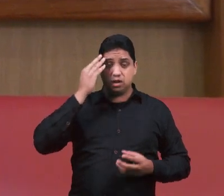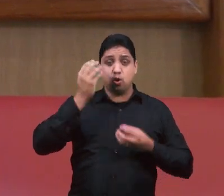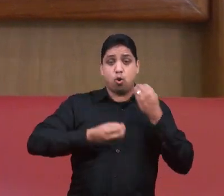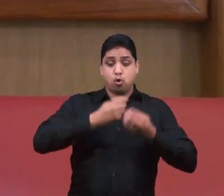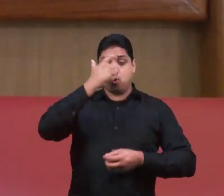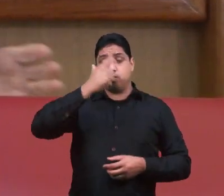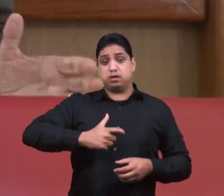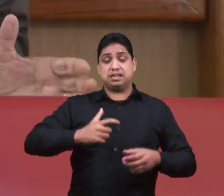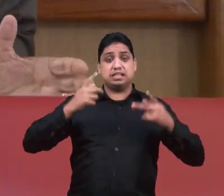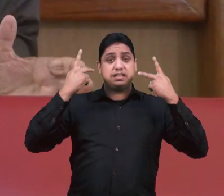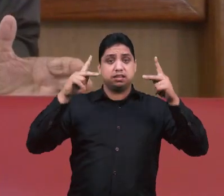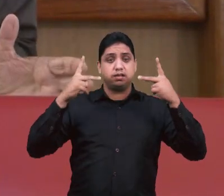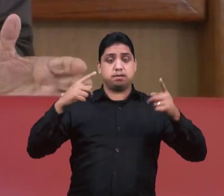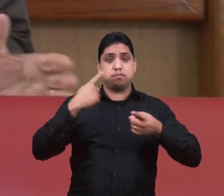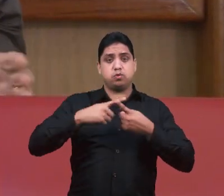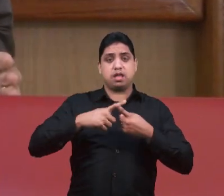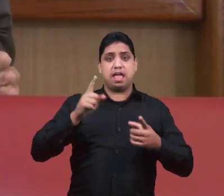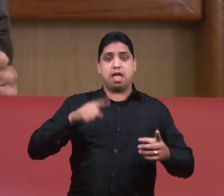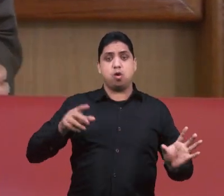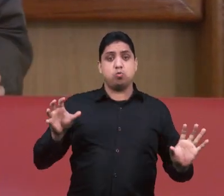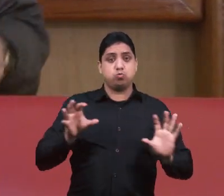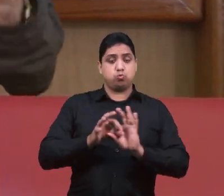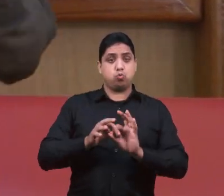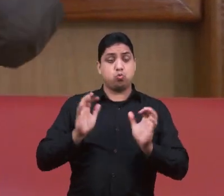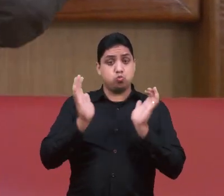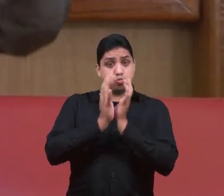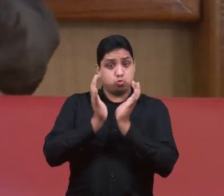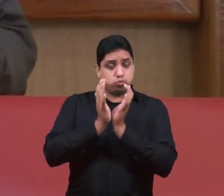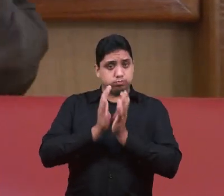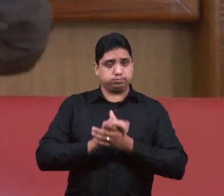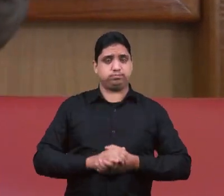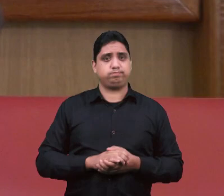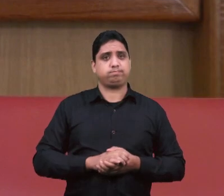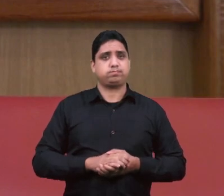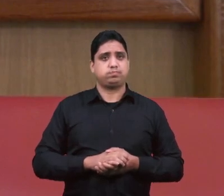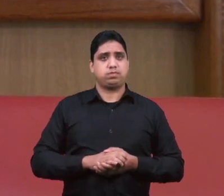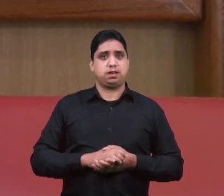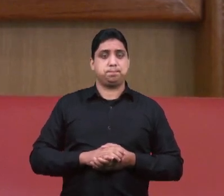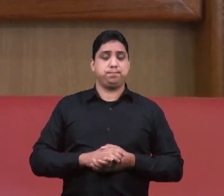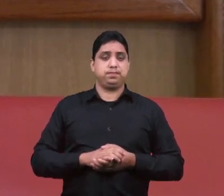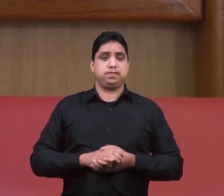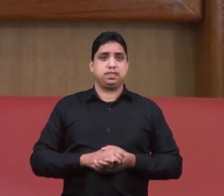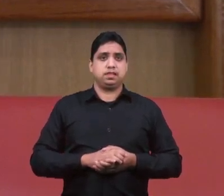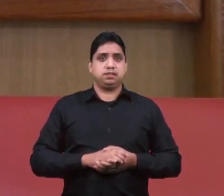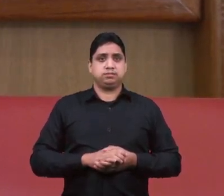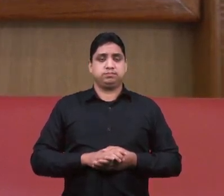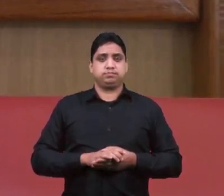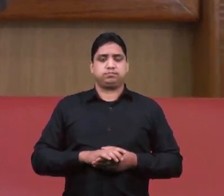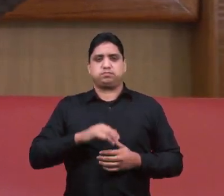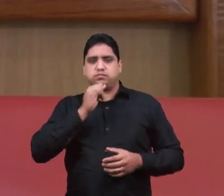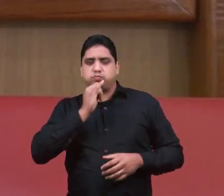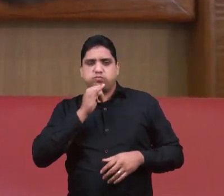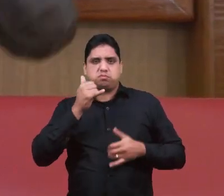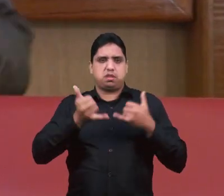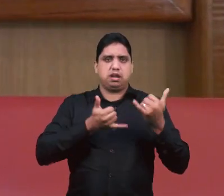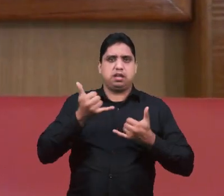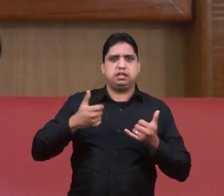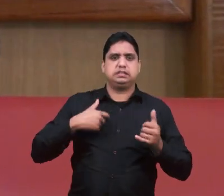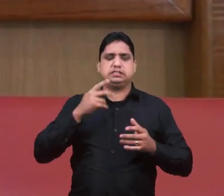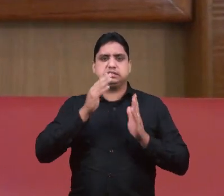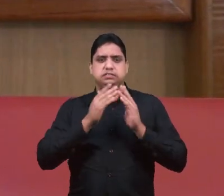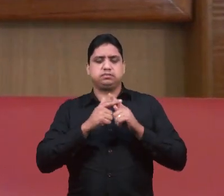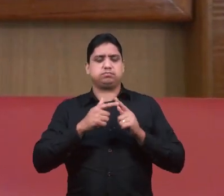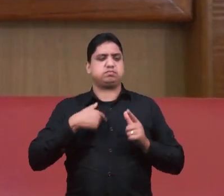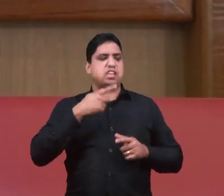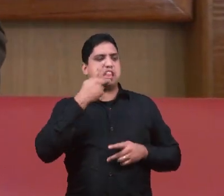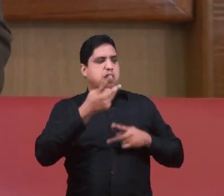prêcher, parce que c'est un ensemble. Si vous n'arrivez pas, non, je vais à l'église écouter ce qu'il dit, il a